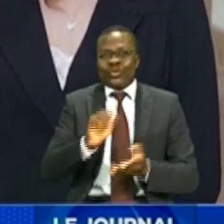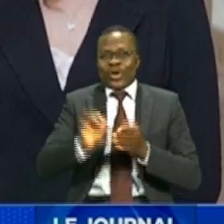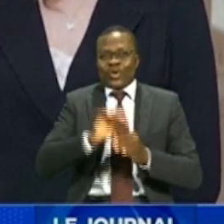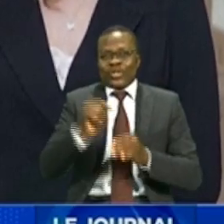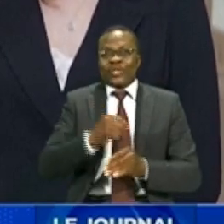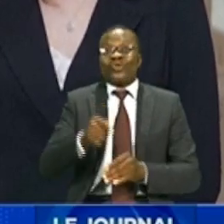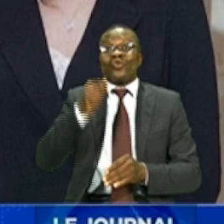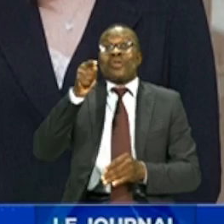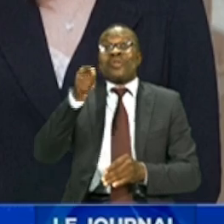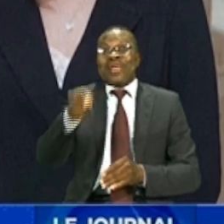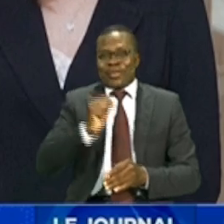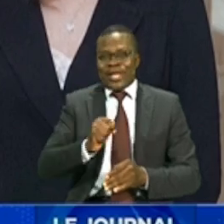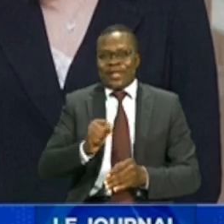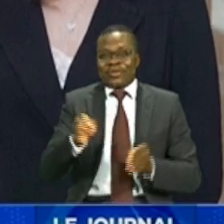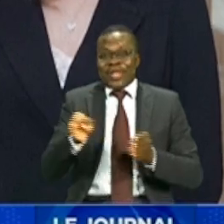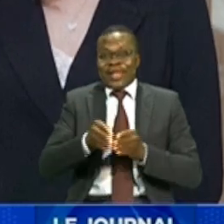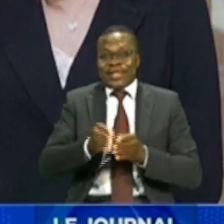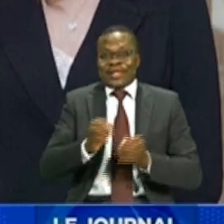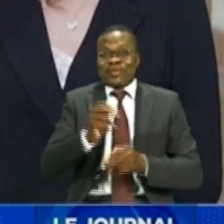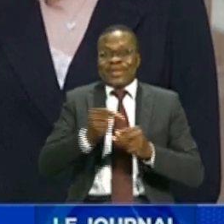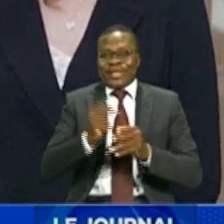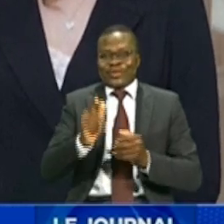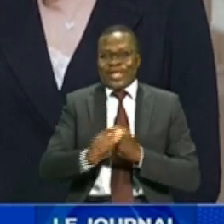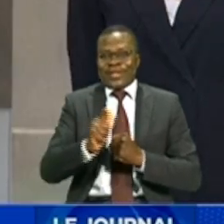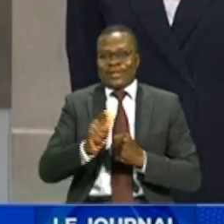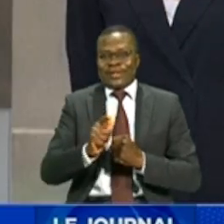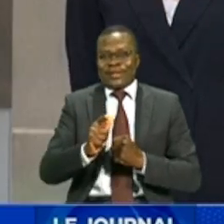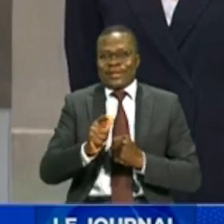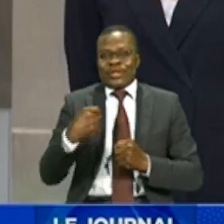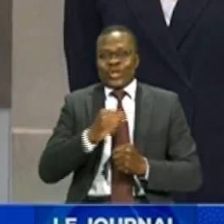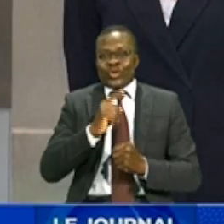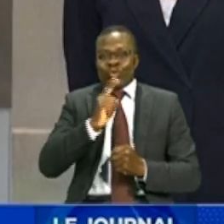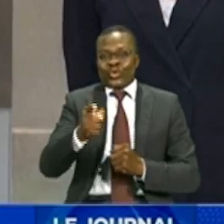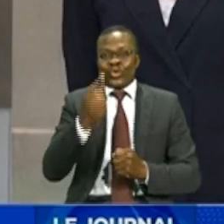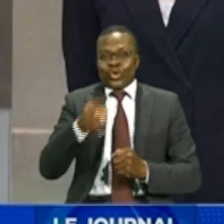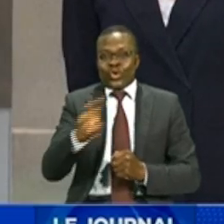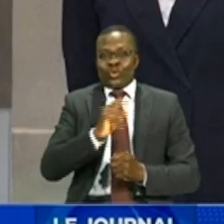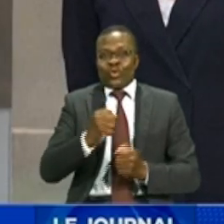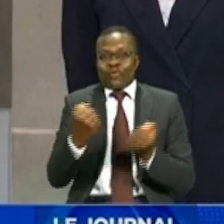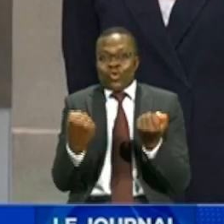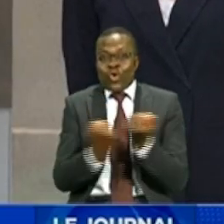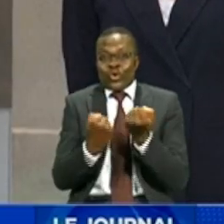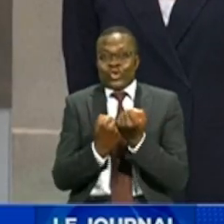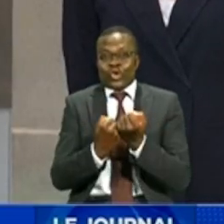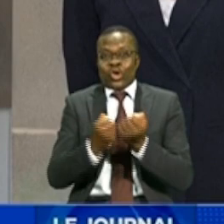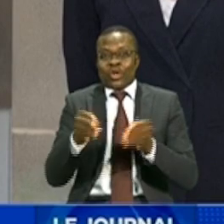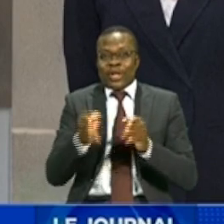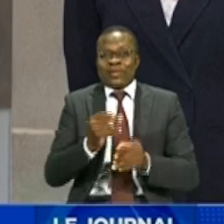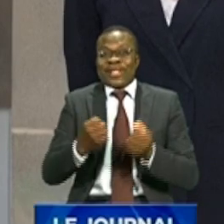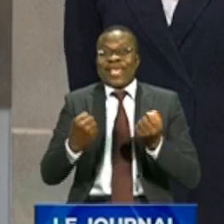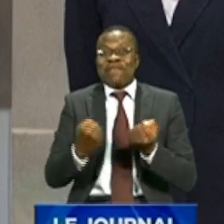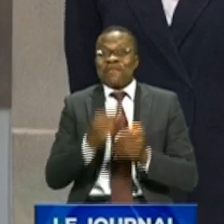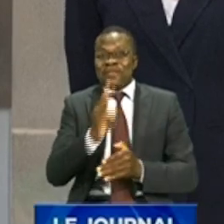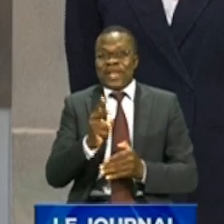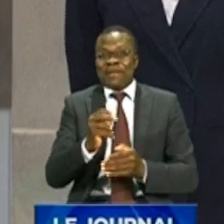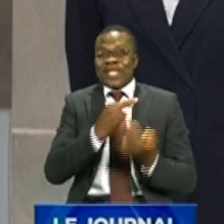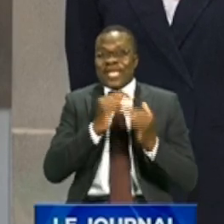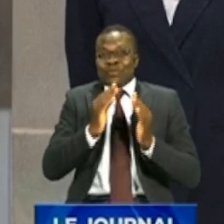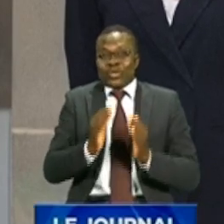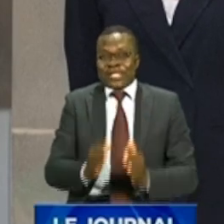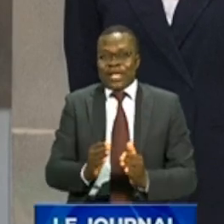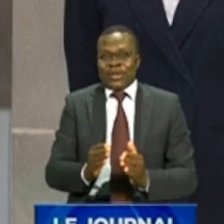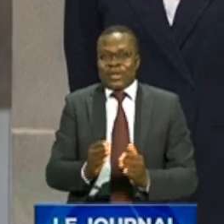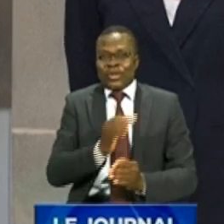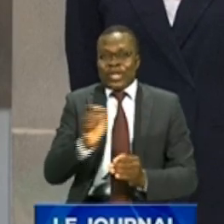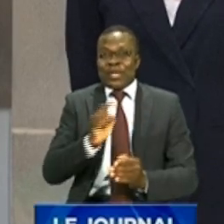nous là-bas, à l'Assemblée nationale. Nous serons pour vous un socle parlementaire solide, responsable